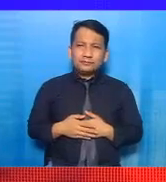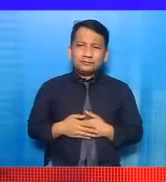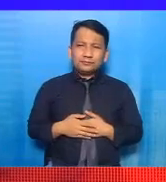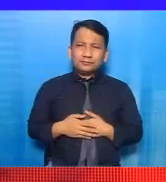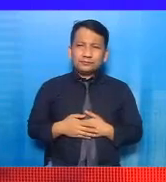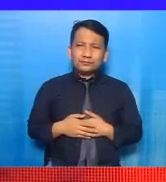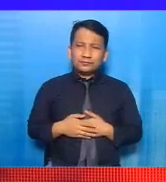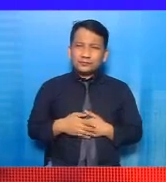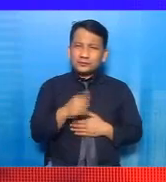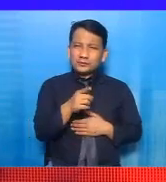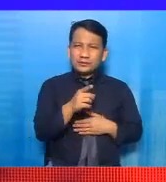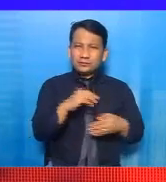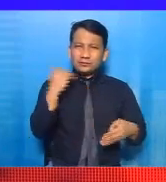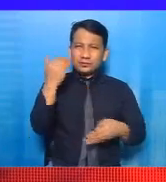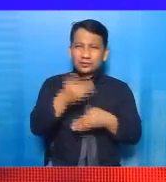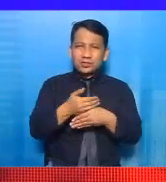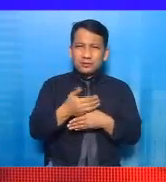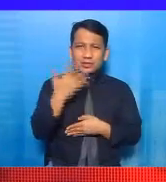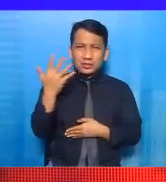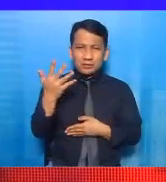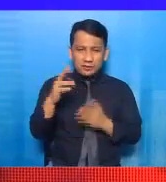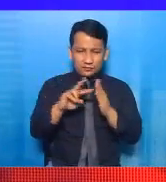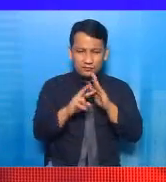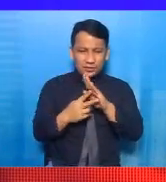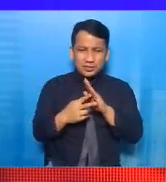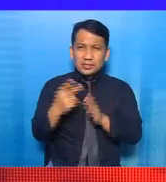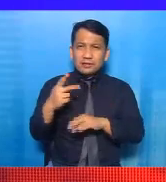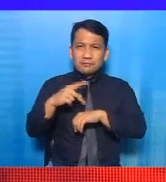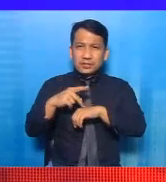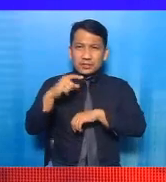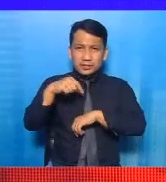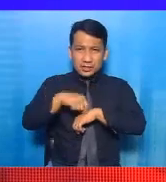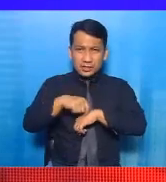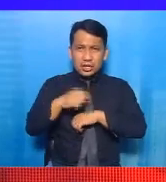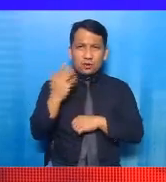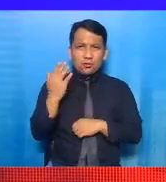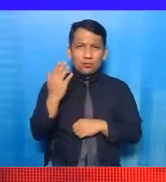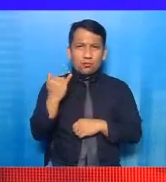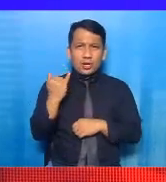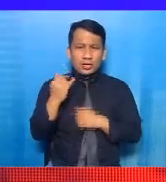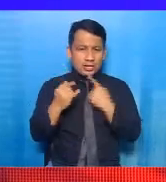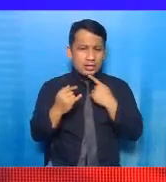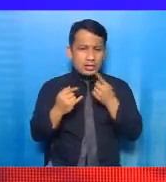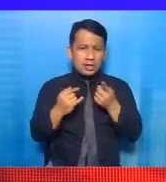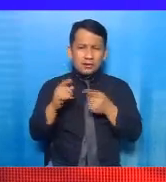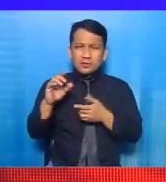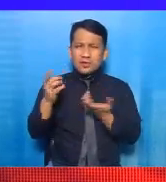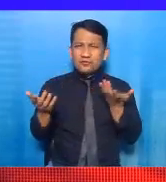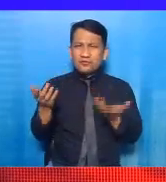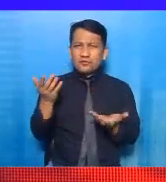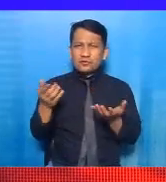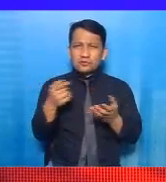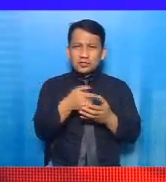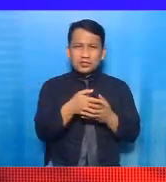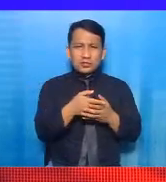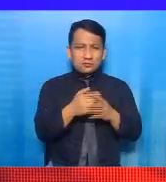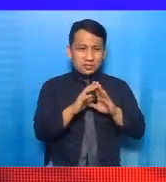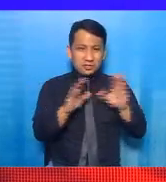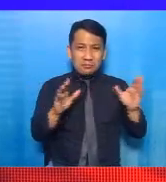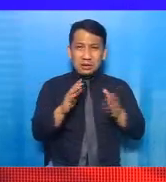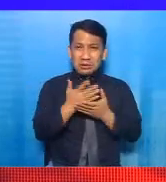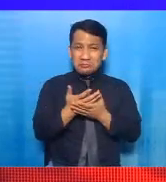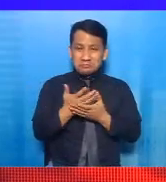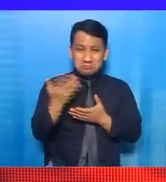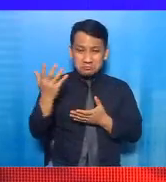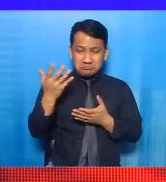Isinailalim sa hard lockdown ang limang villages sa Parañaque City. Ayon sa lokal na pamahalaan mula sa mga exclusive subdivisions